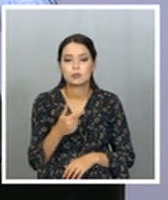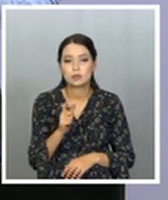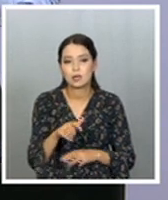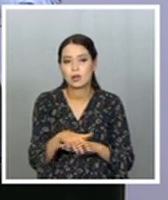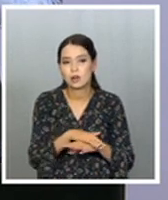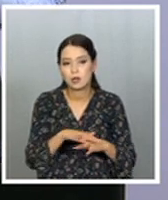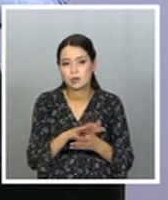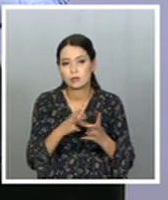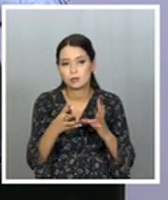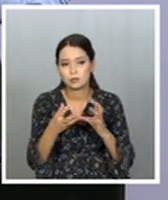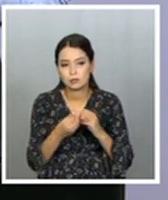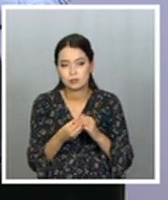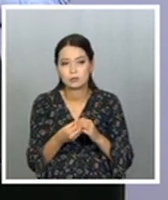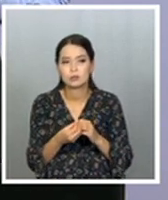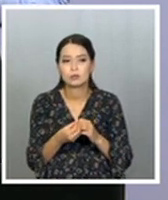саны